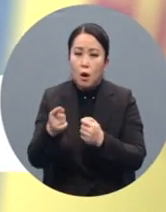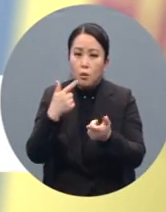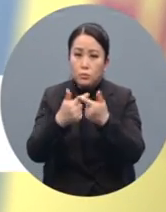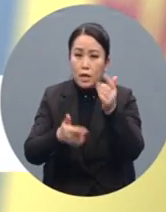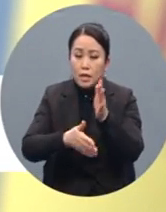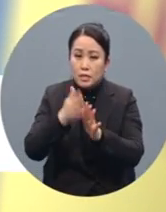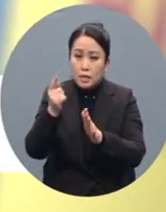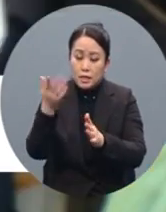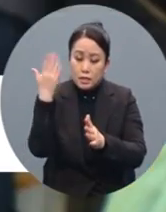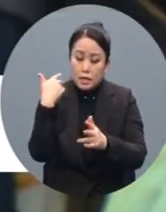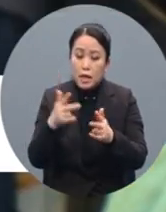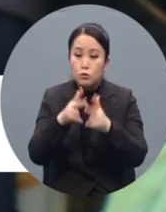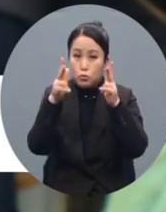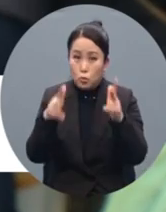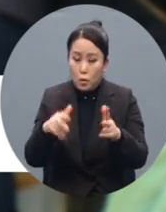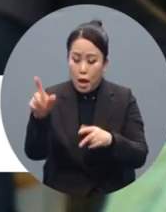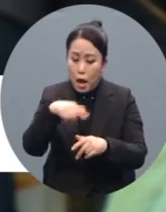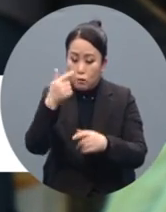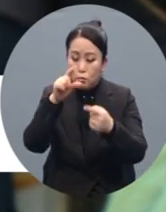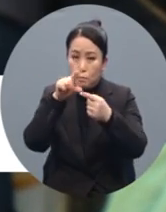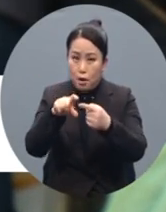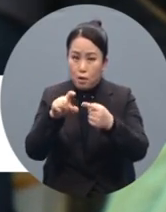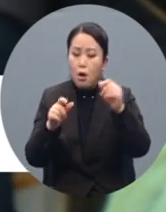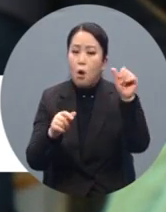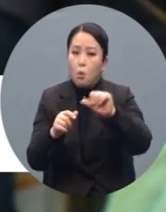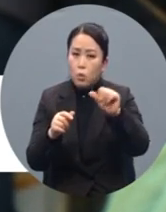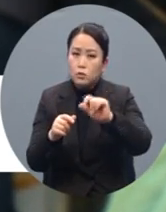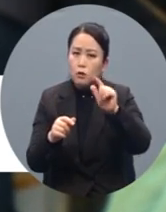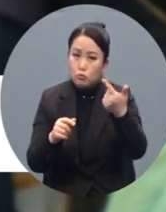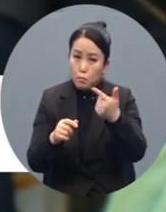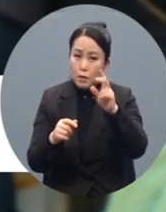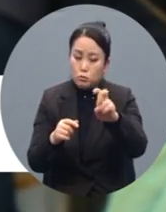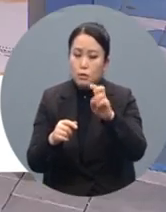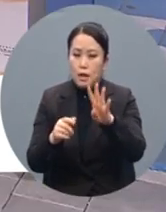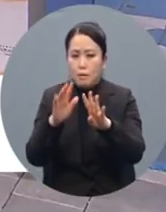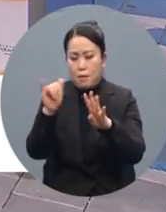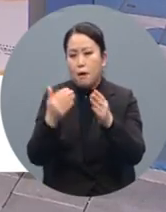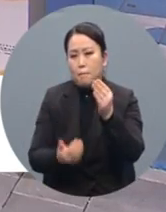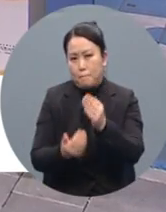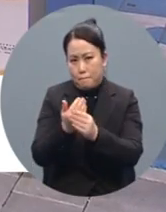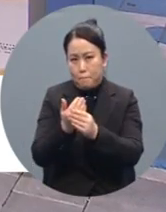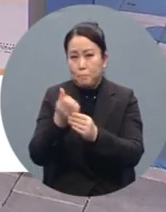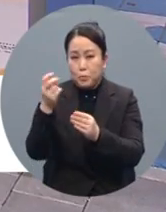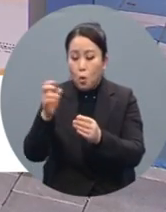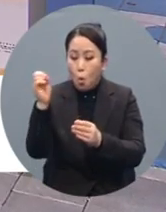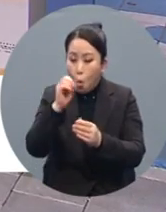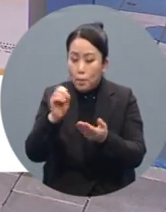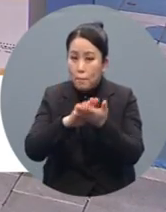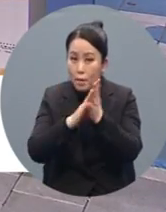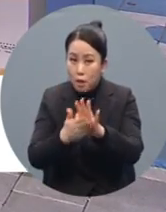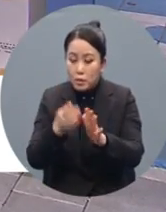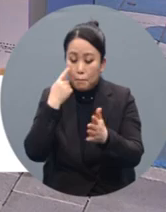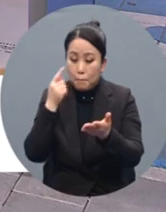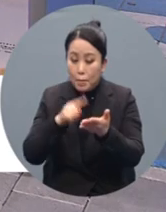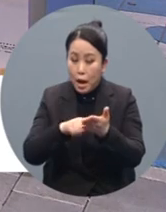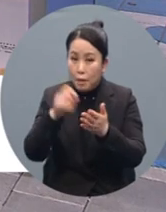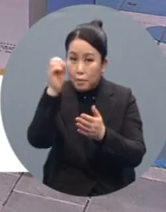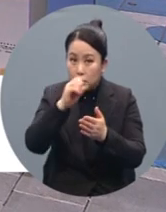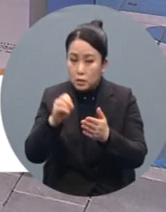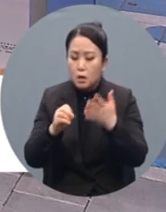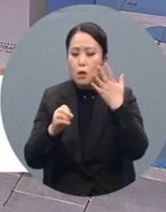부산에서는 지난 일주일간 하루 평균 5,624명의 환자가 발생했고 오미크론 변이 바이러스